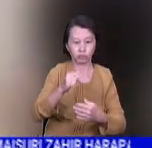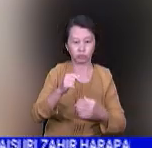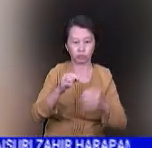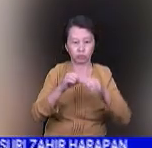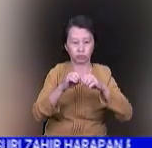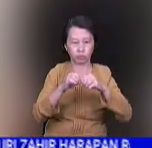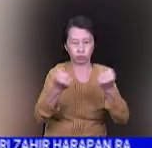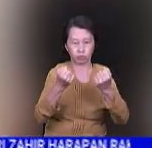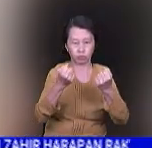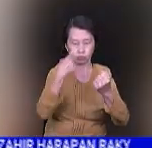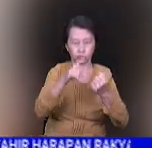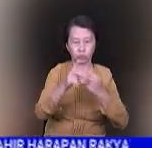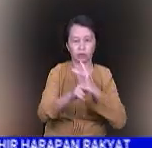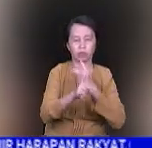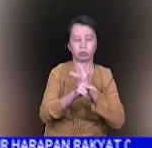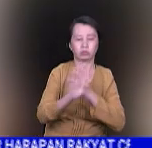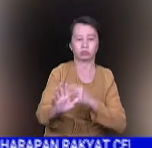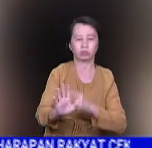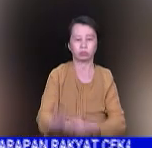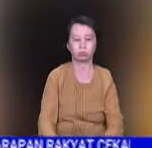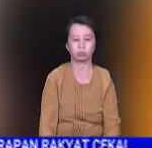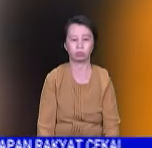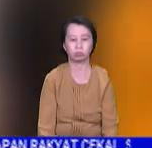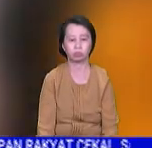itu berjaya melindungi mereka.